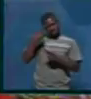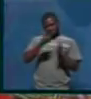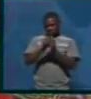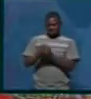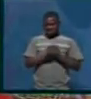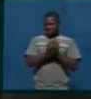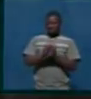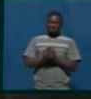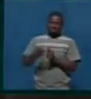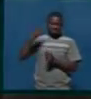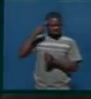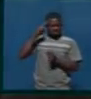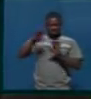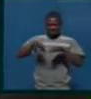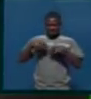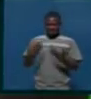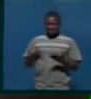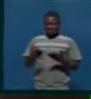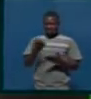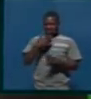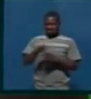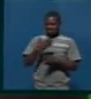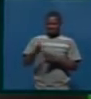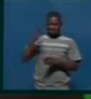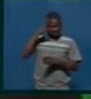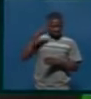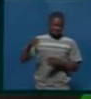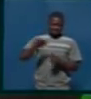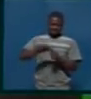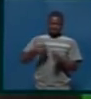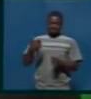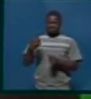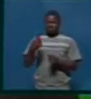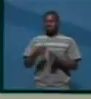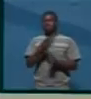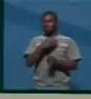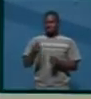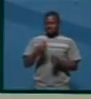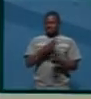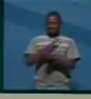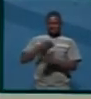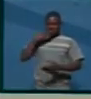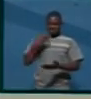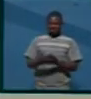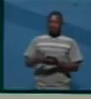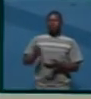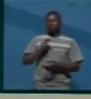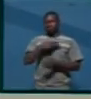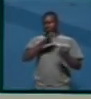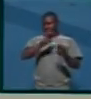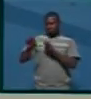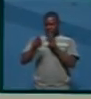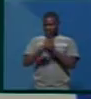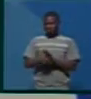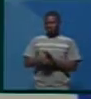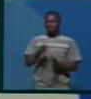et voir partager les expériences que les uns et les autres ont pour voir comment préserver notre chaîne, notre environnement. Cette activité soutenue par